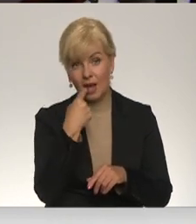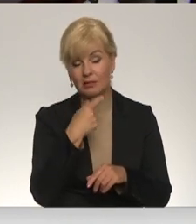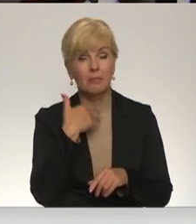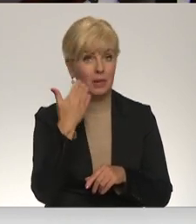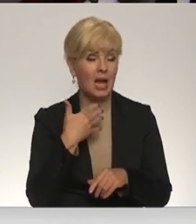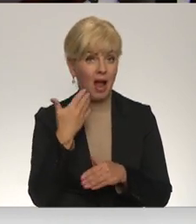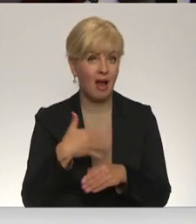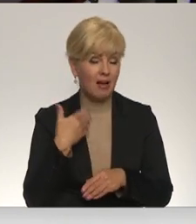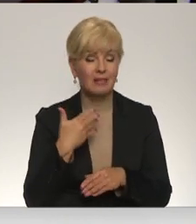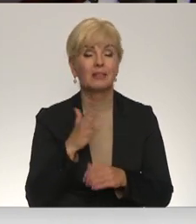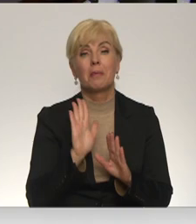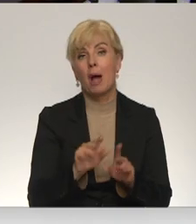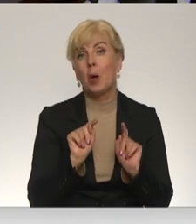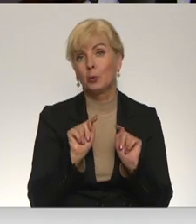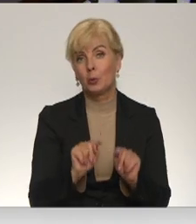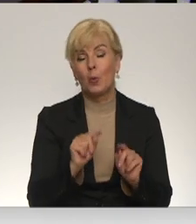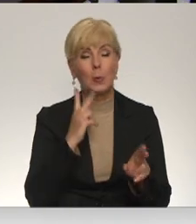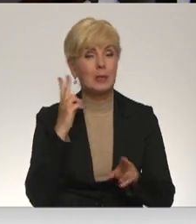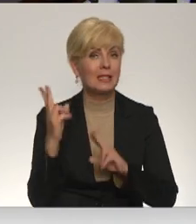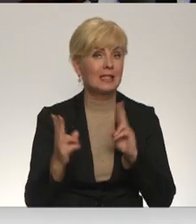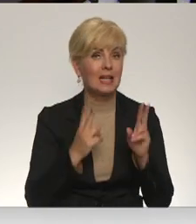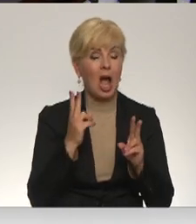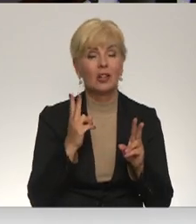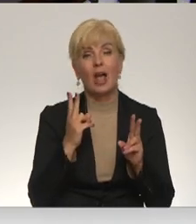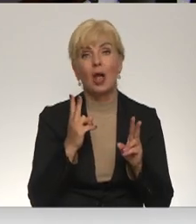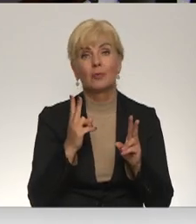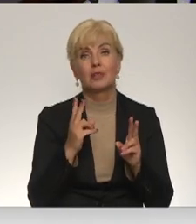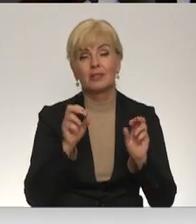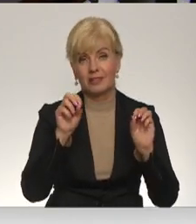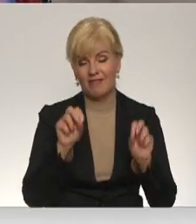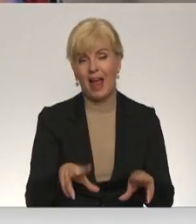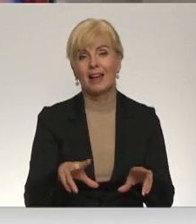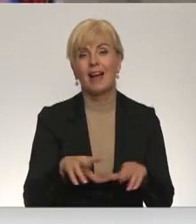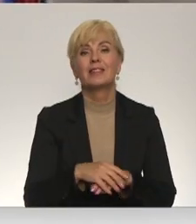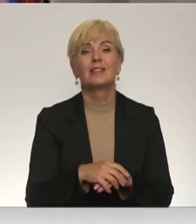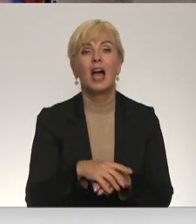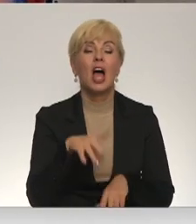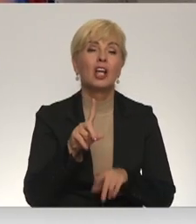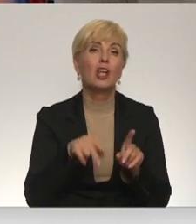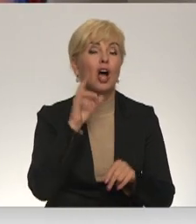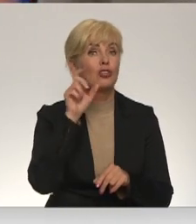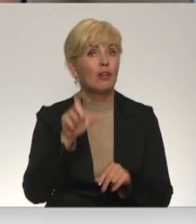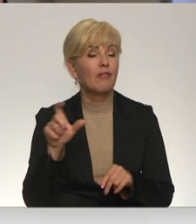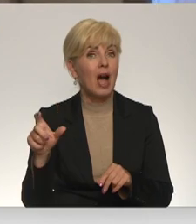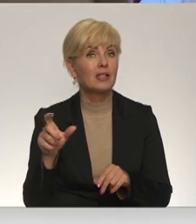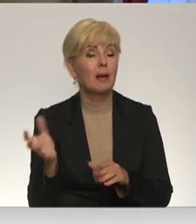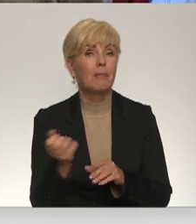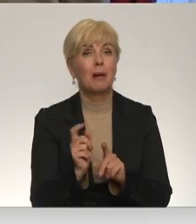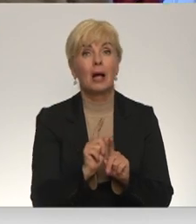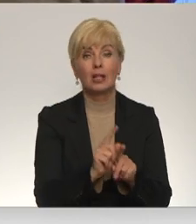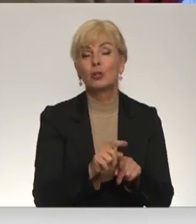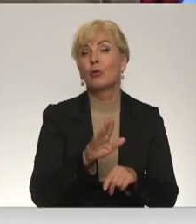par to, kad skanējums ir uzreiz pilnīgi tāds svaigāks. Daži vecāki bija paņēmuši līdzi